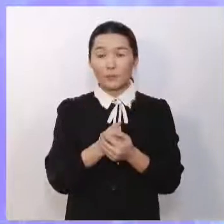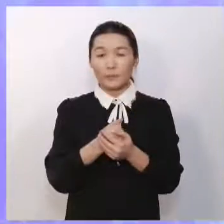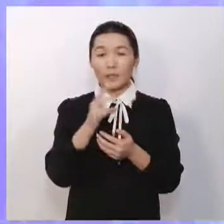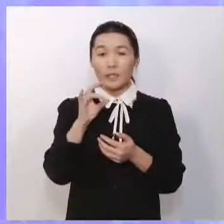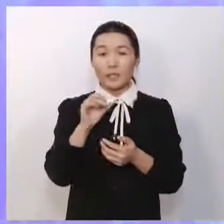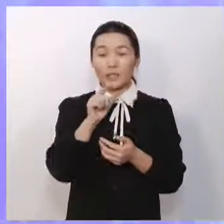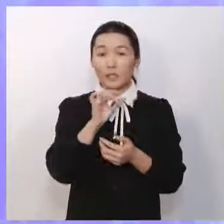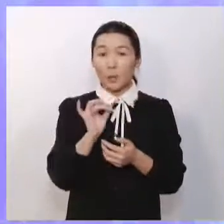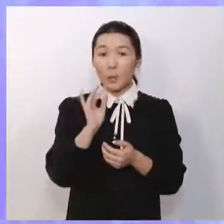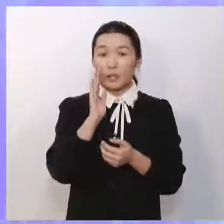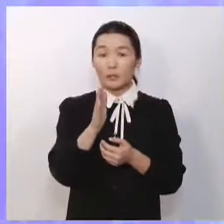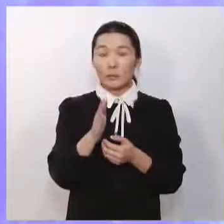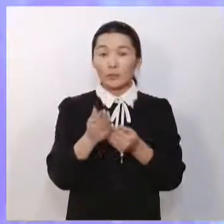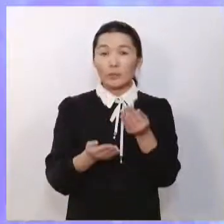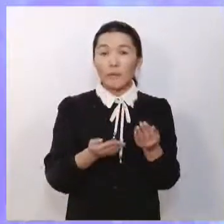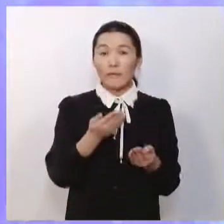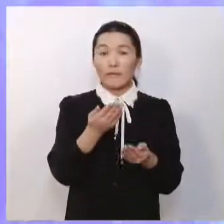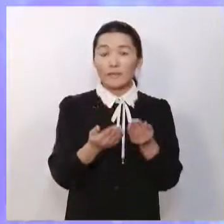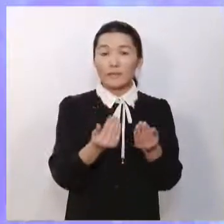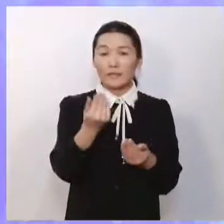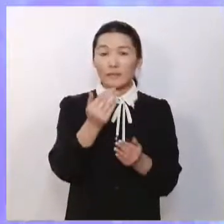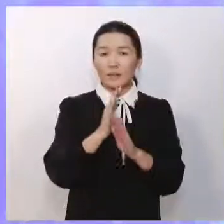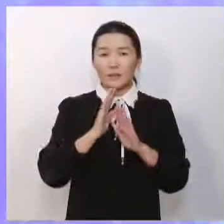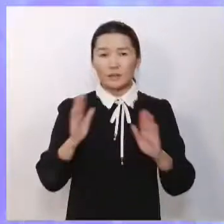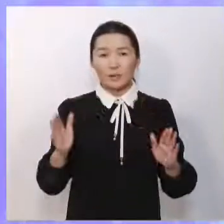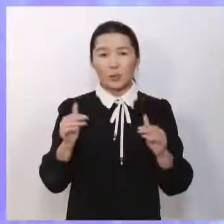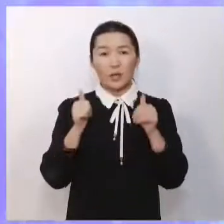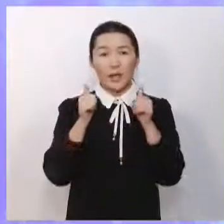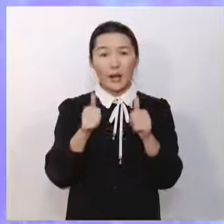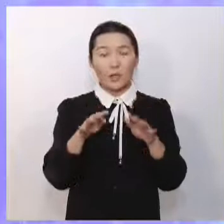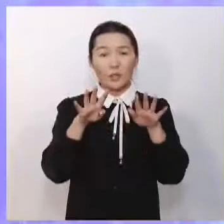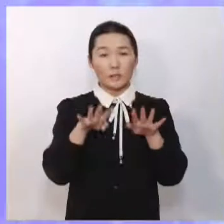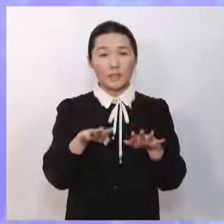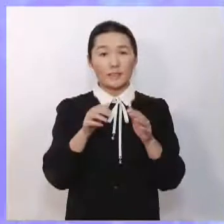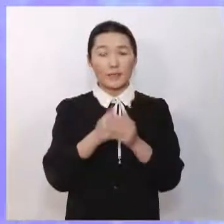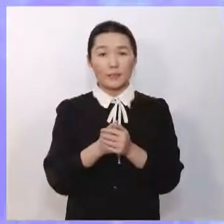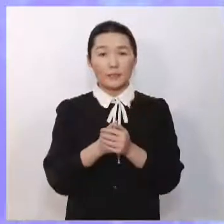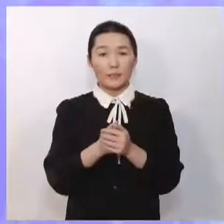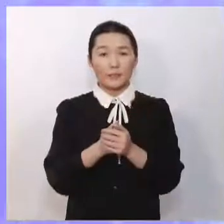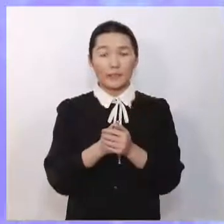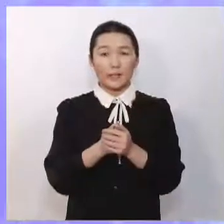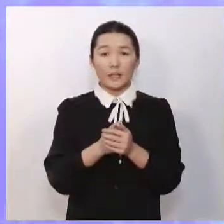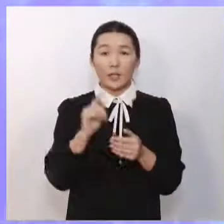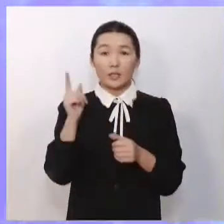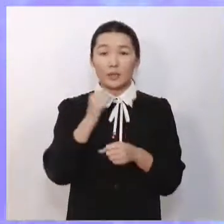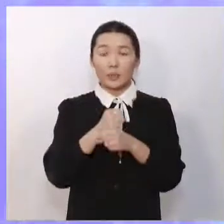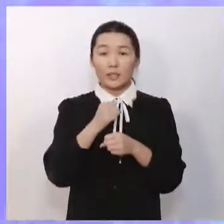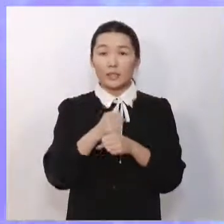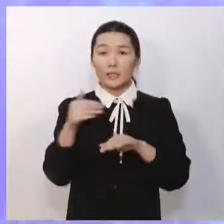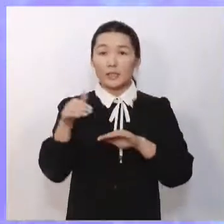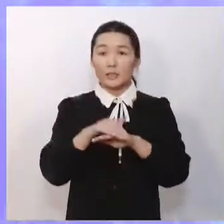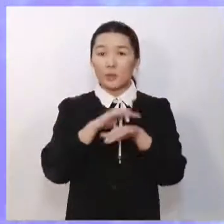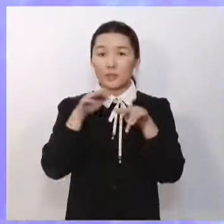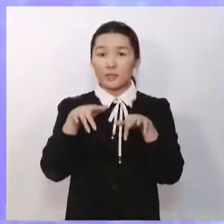Ноги будут вести вас только к хорошим местам для совершения добрых